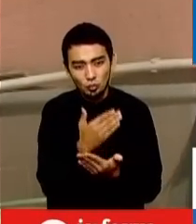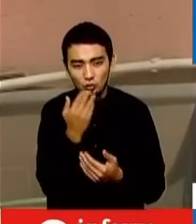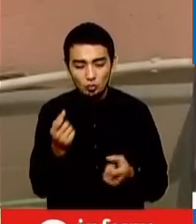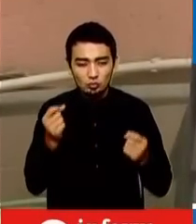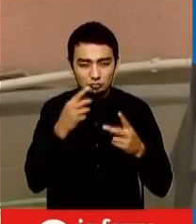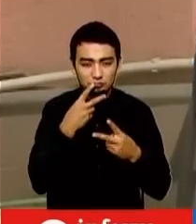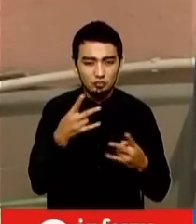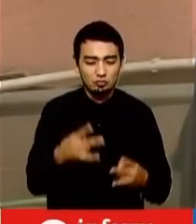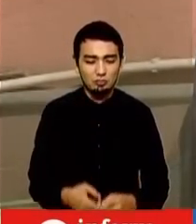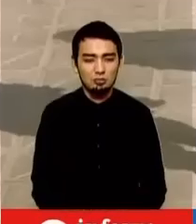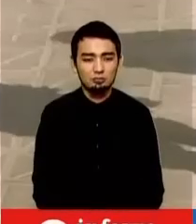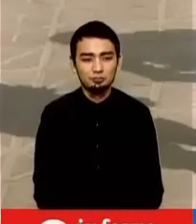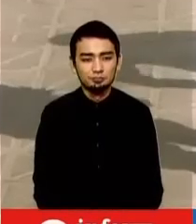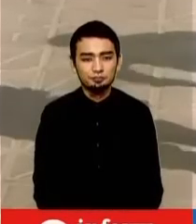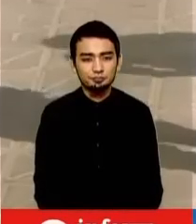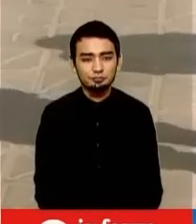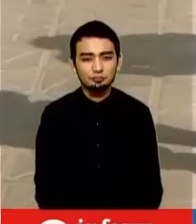Абдиев, Абзал Турабеков, Информбюро.